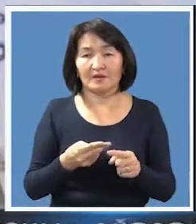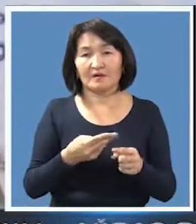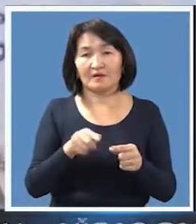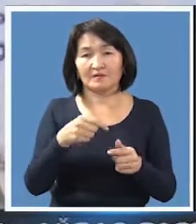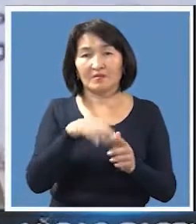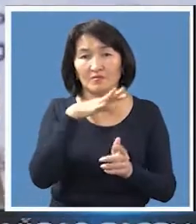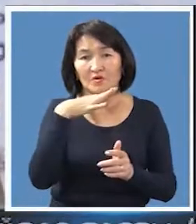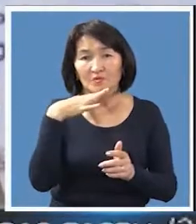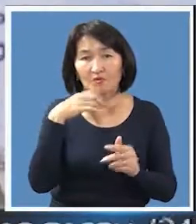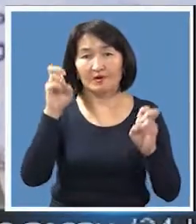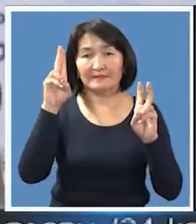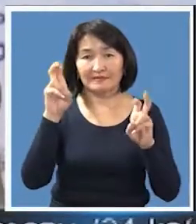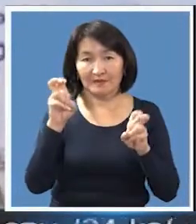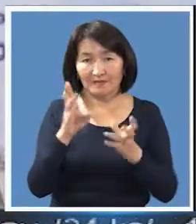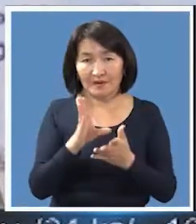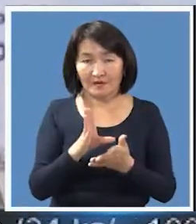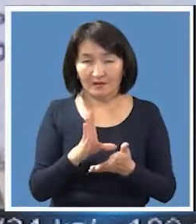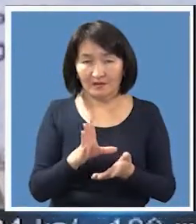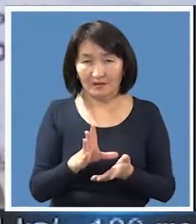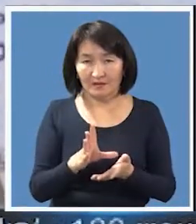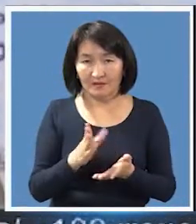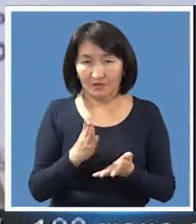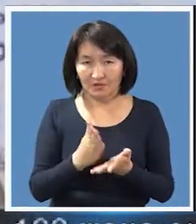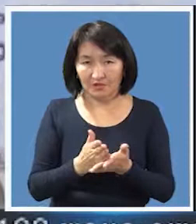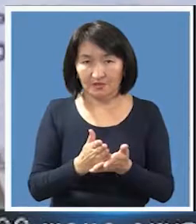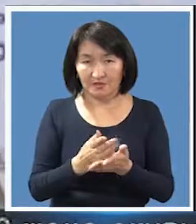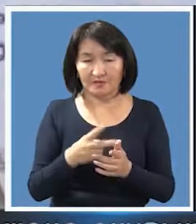ұсынылған тақырыптар тапсырмалардың